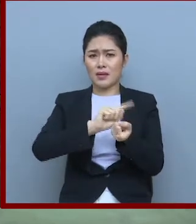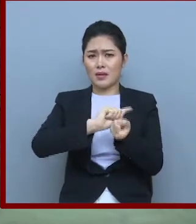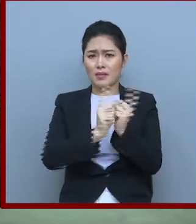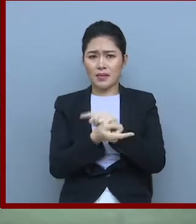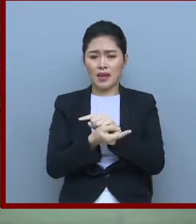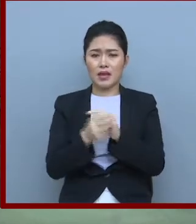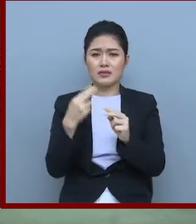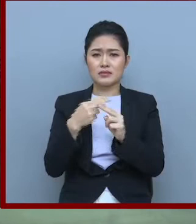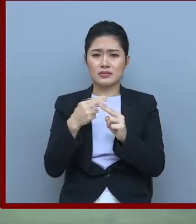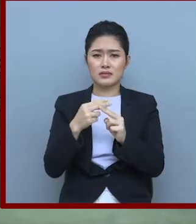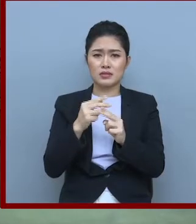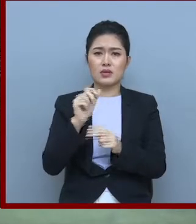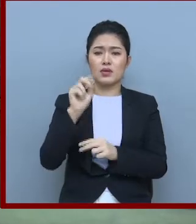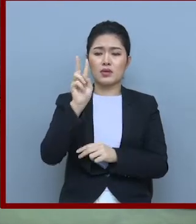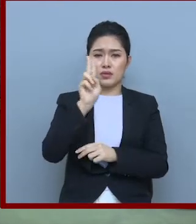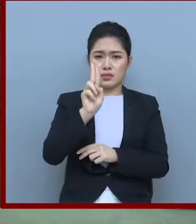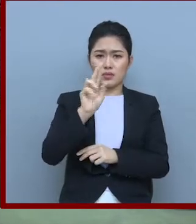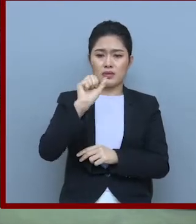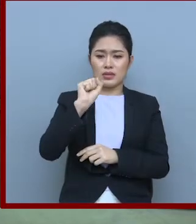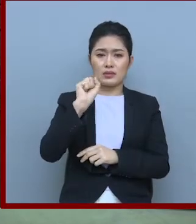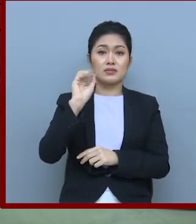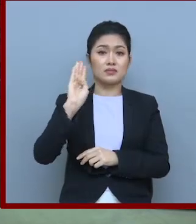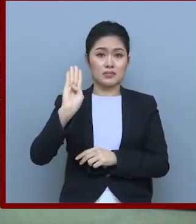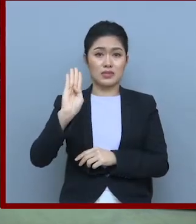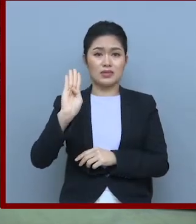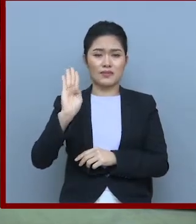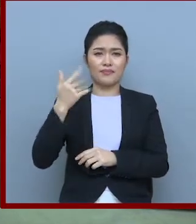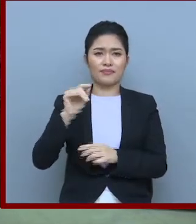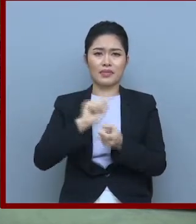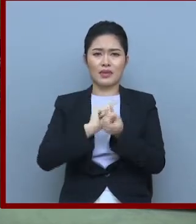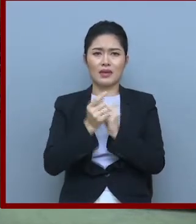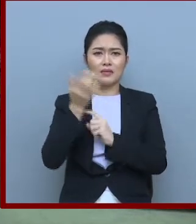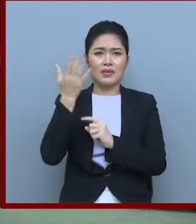USB เนี่ยในส่วนของ UART นะครับเป็นชิปเขาเรียกว่า